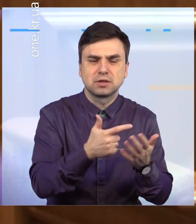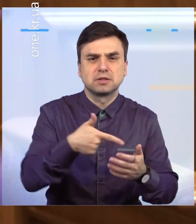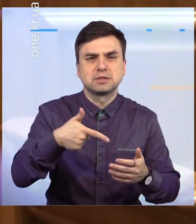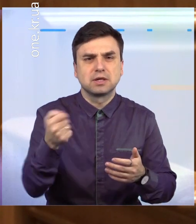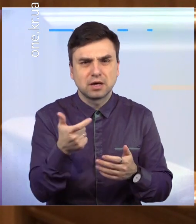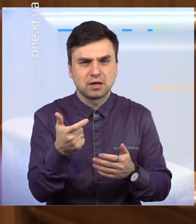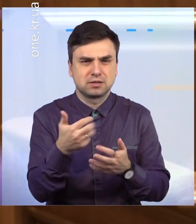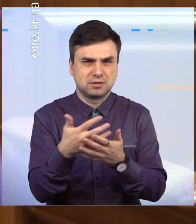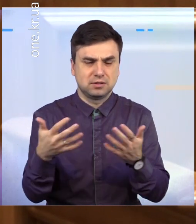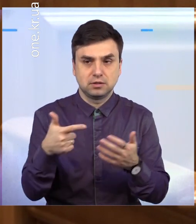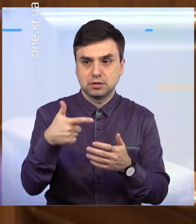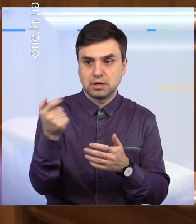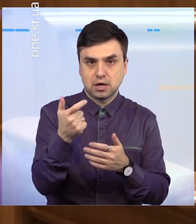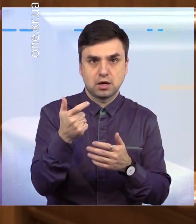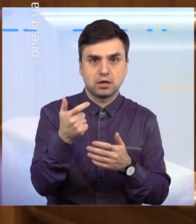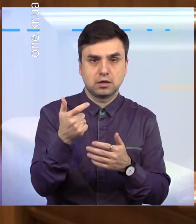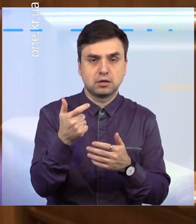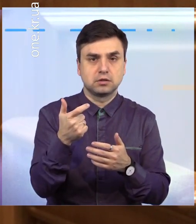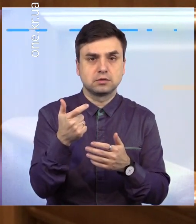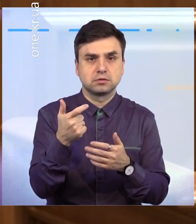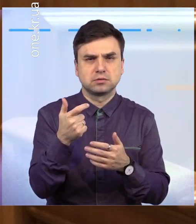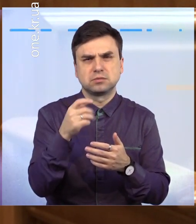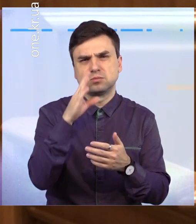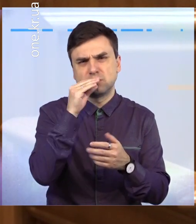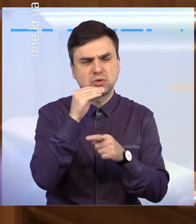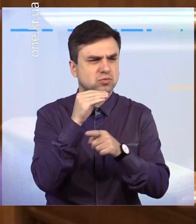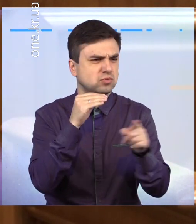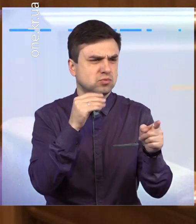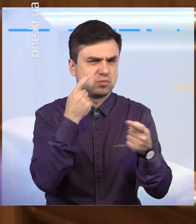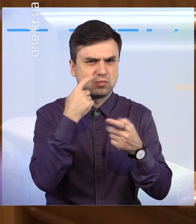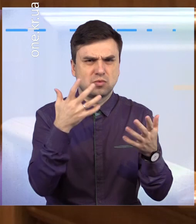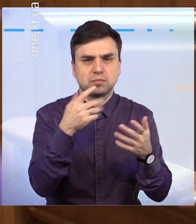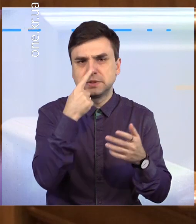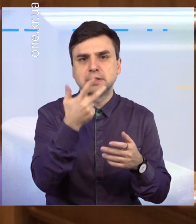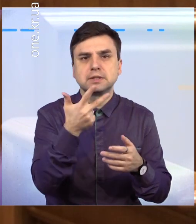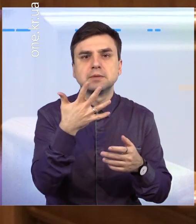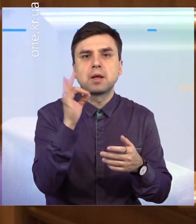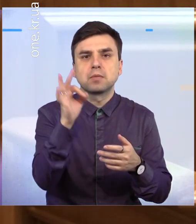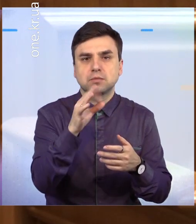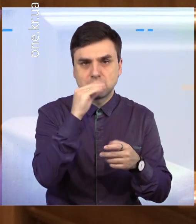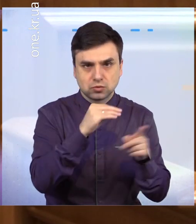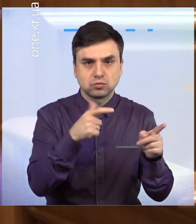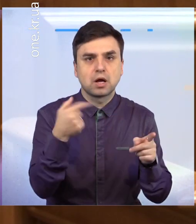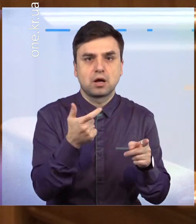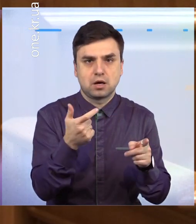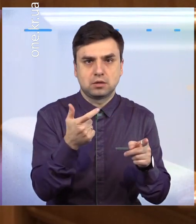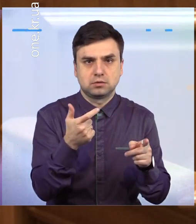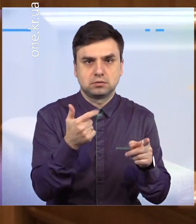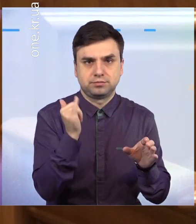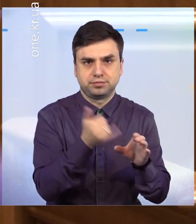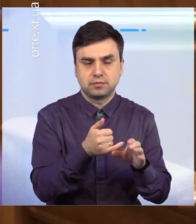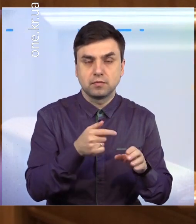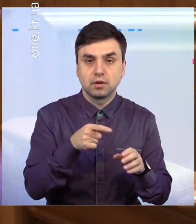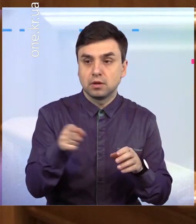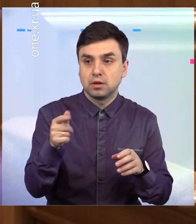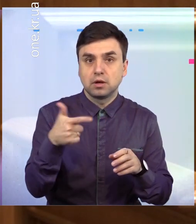почти 35% наших маршруток, взлетело в два раза. Вы помните, когда в прошлом году цены на газ скаканули,